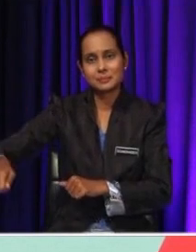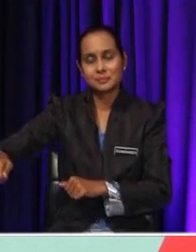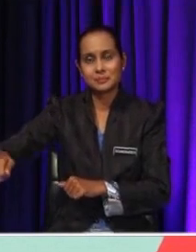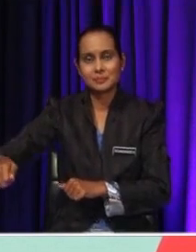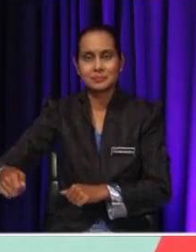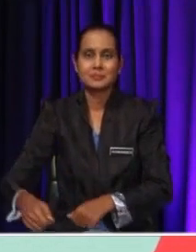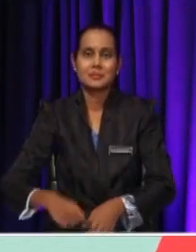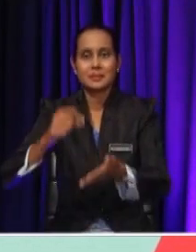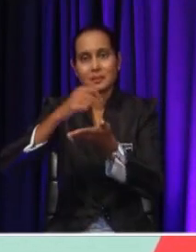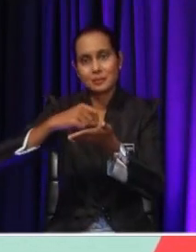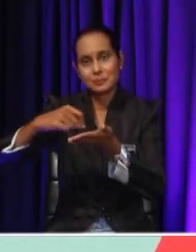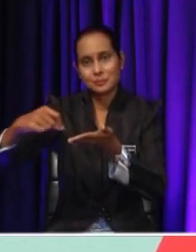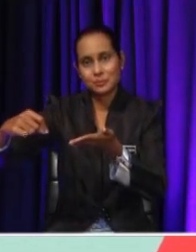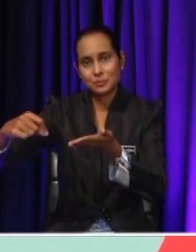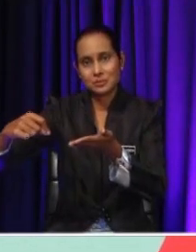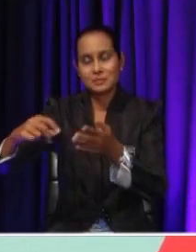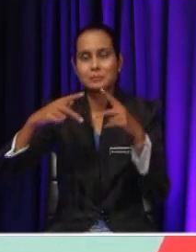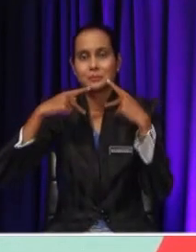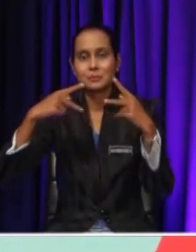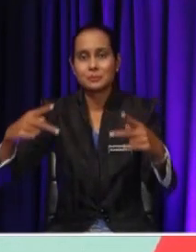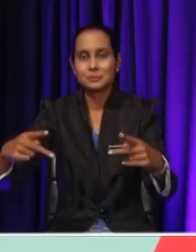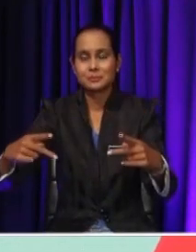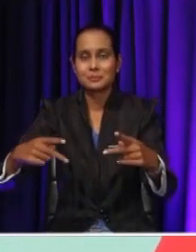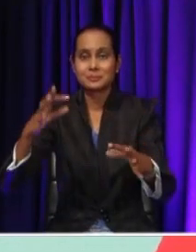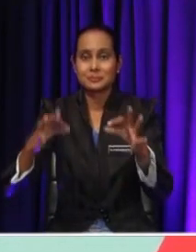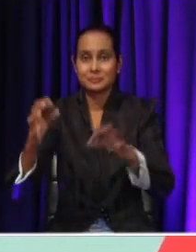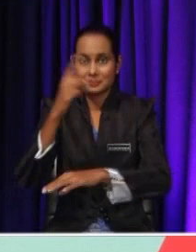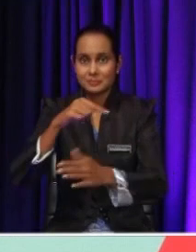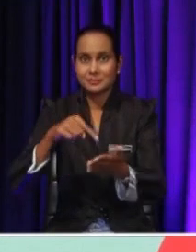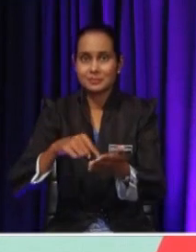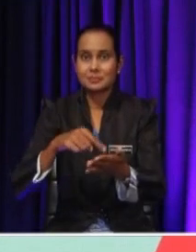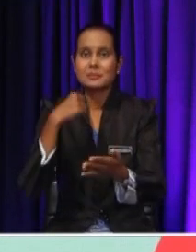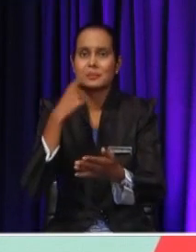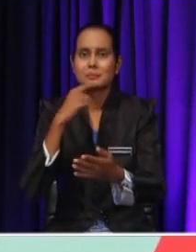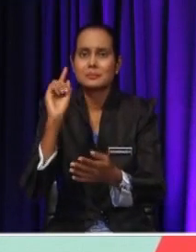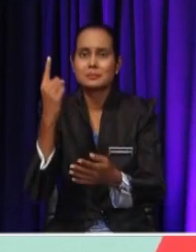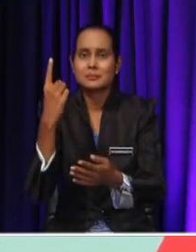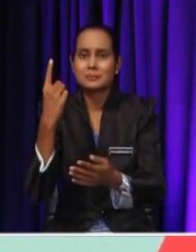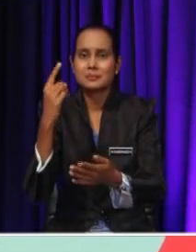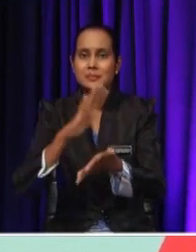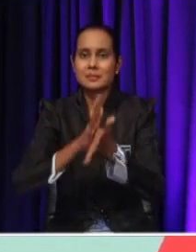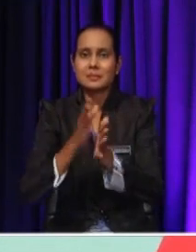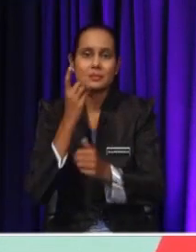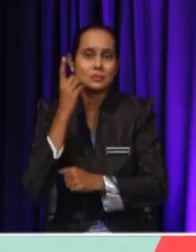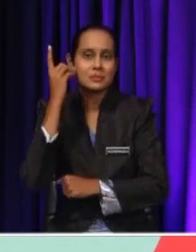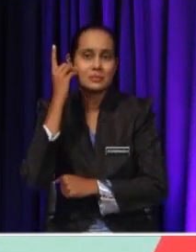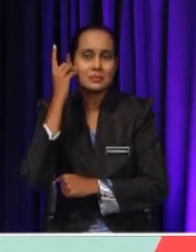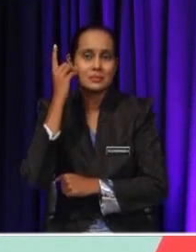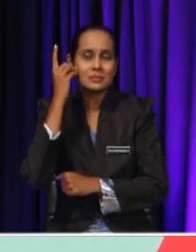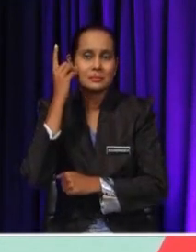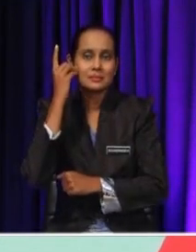seorang penulis terkemuka jika hari ini siapa saja menjadi dewasa